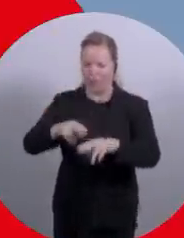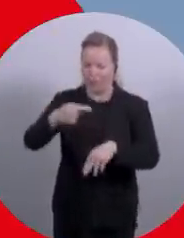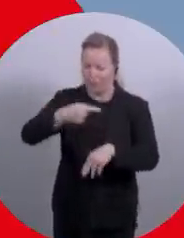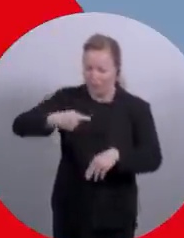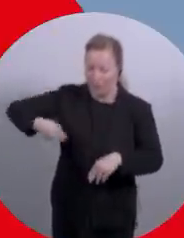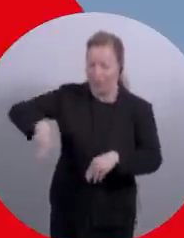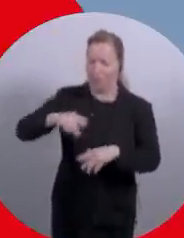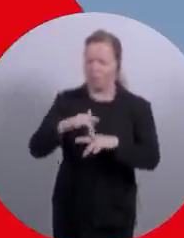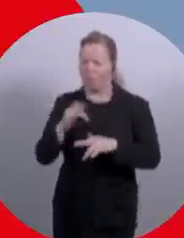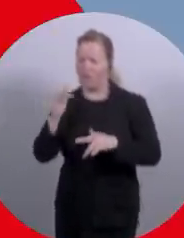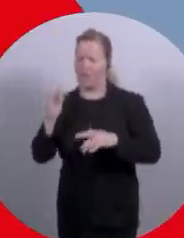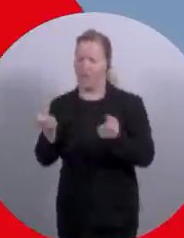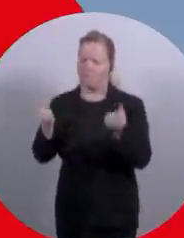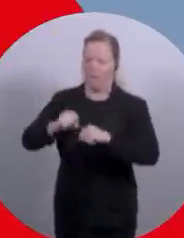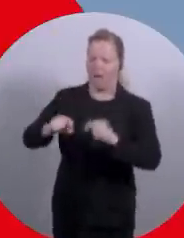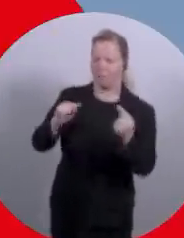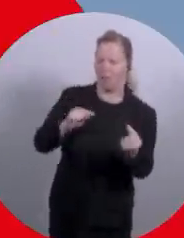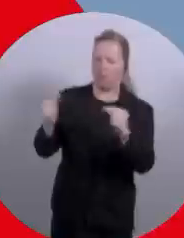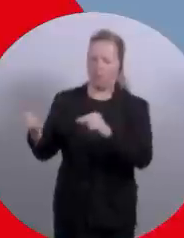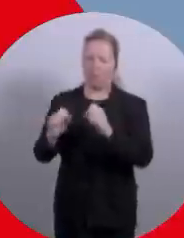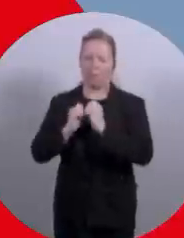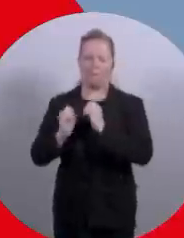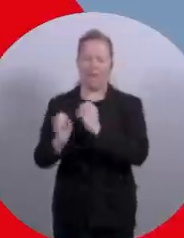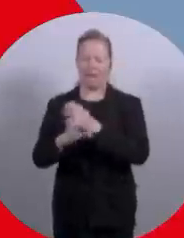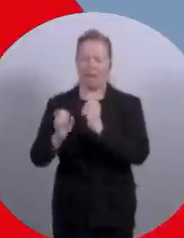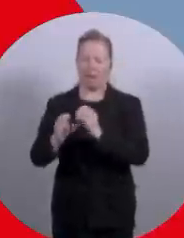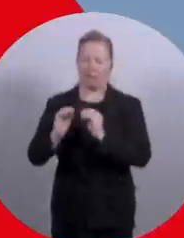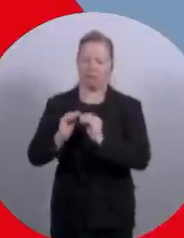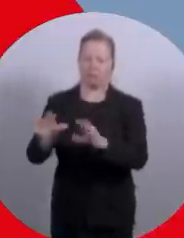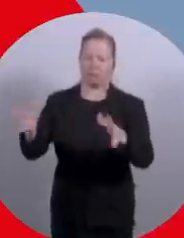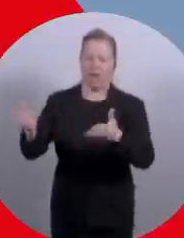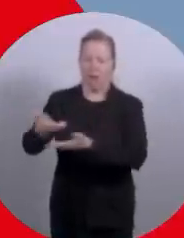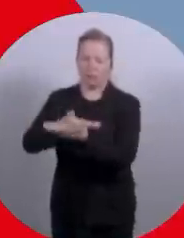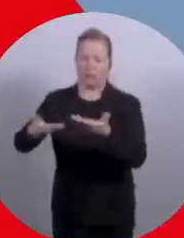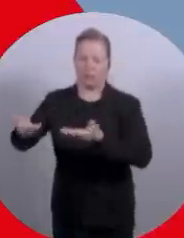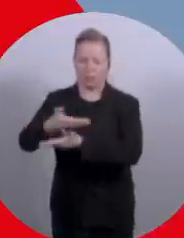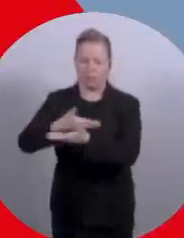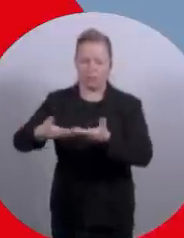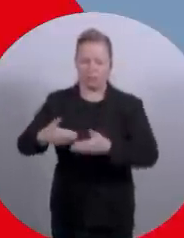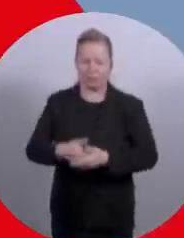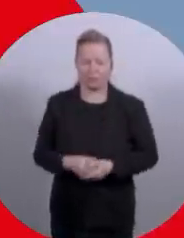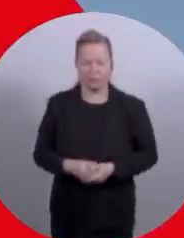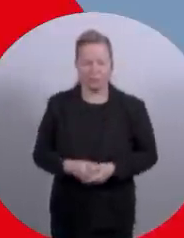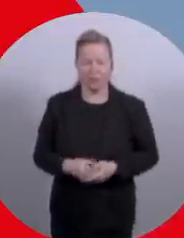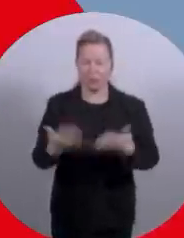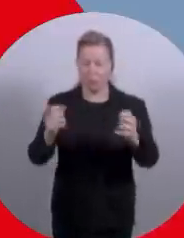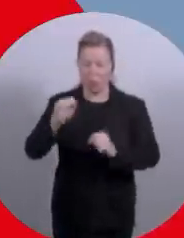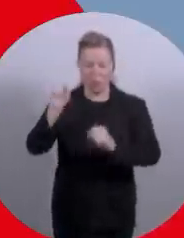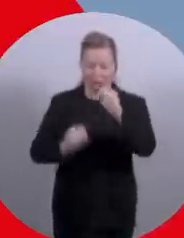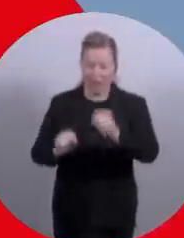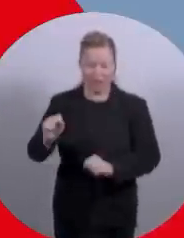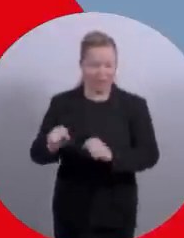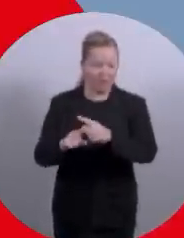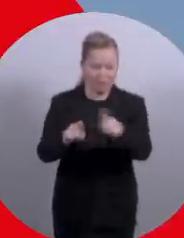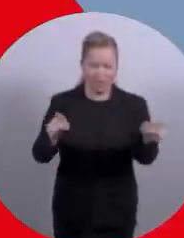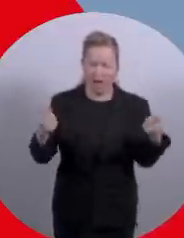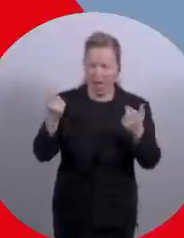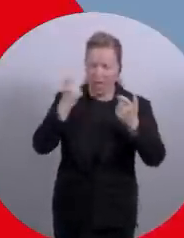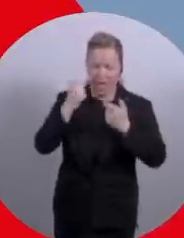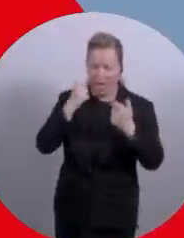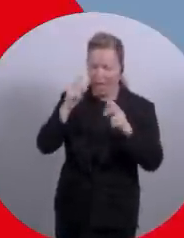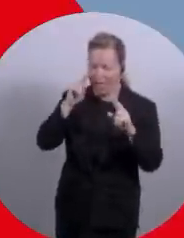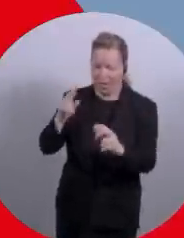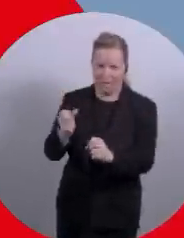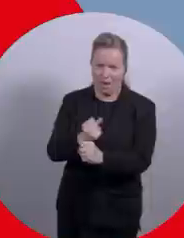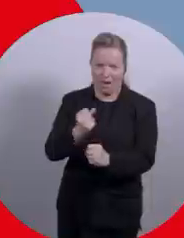Befindlichkeiten und machträume über die medienaustauschen wir machen uns mit diesem Verhalten lächerlich und wir werden uns